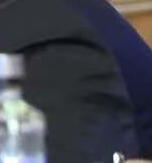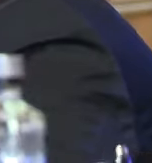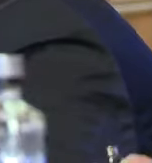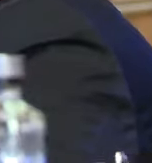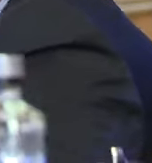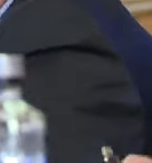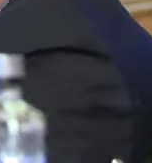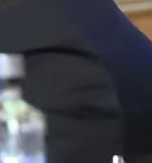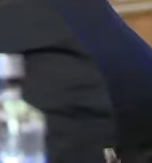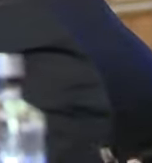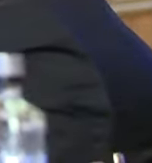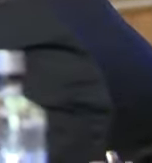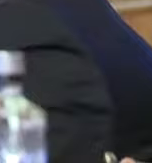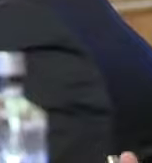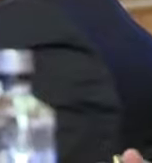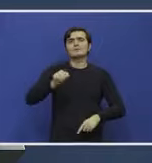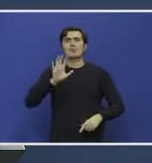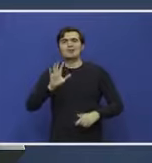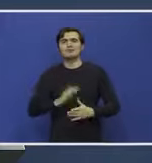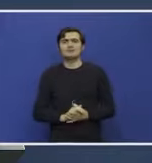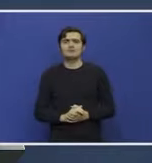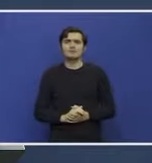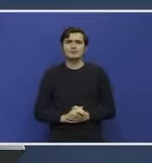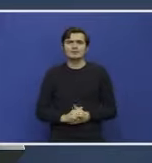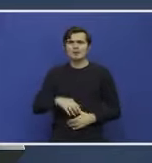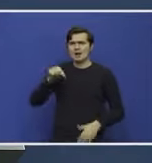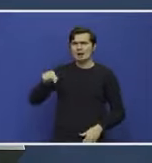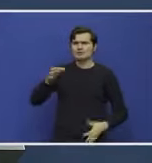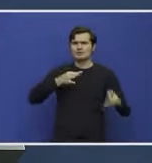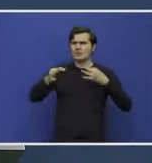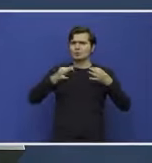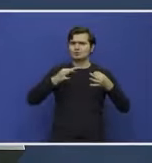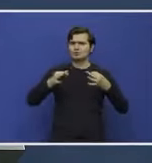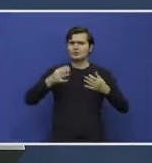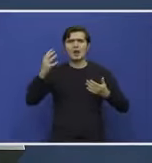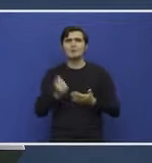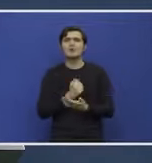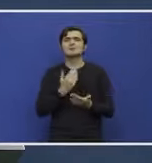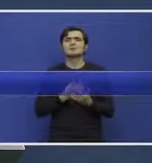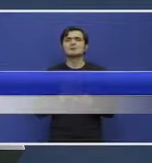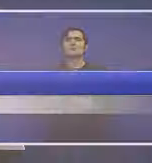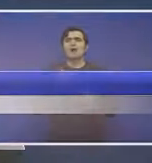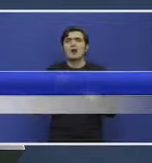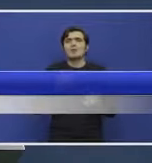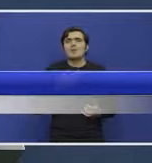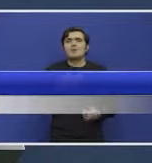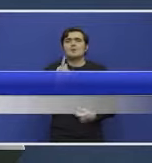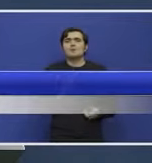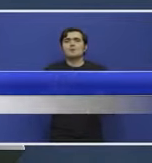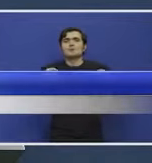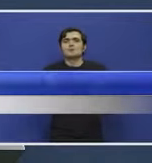îmbolnăvirilor va reveni pe un trend ascendent. Aceste măsuri sunt luate pentru că avem o situație în care